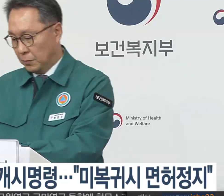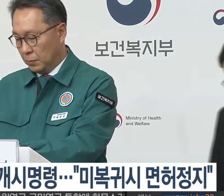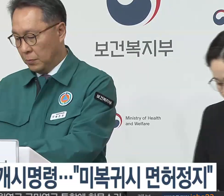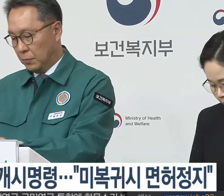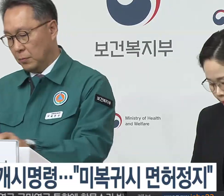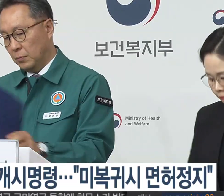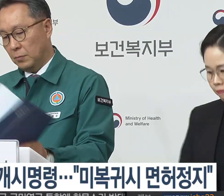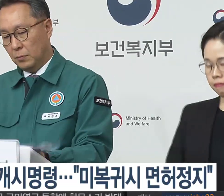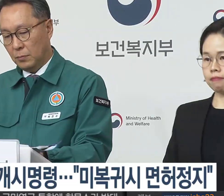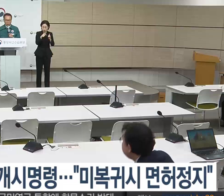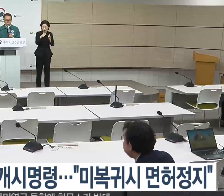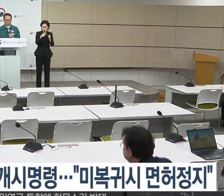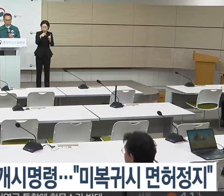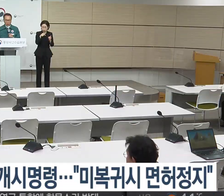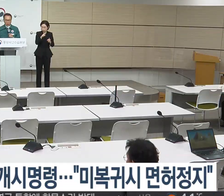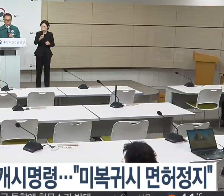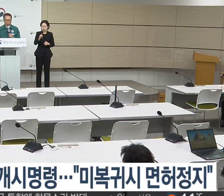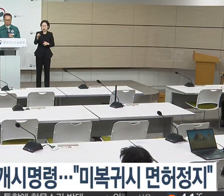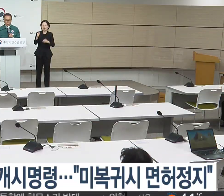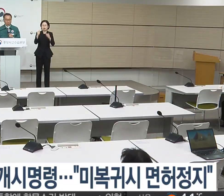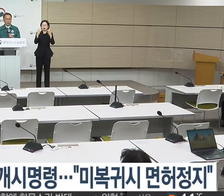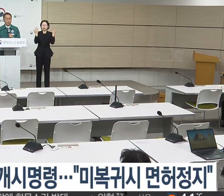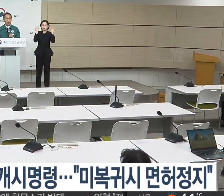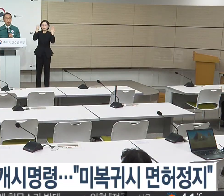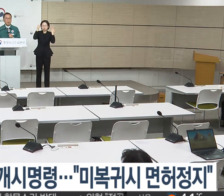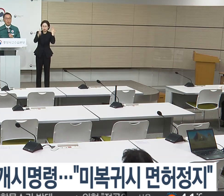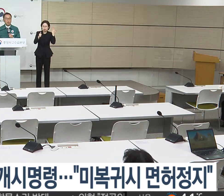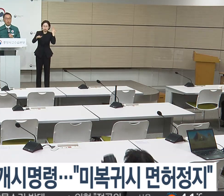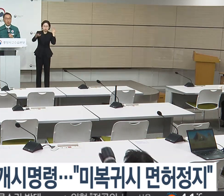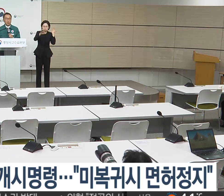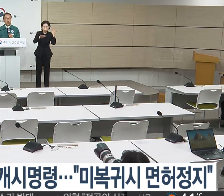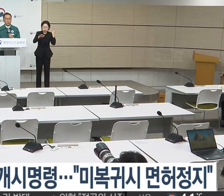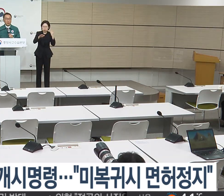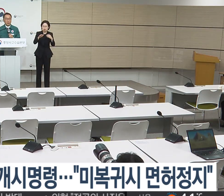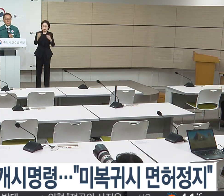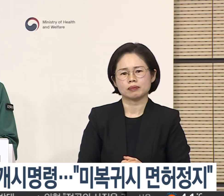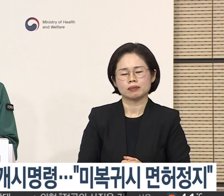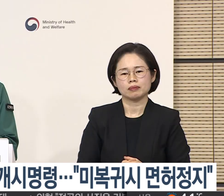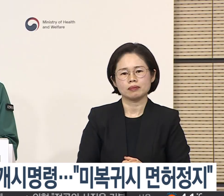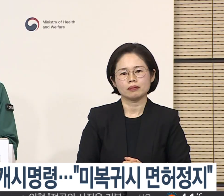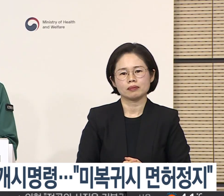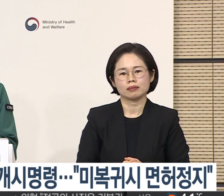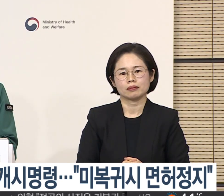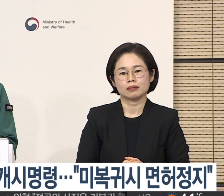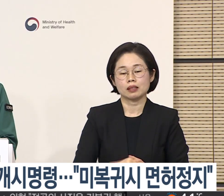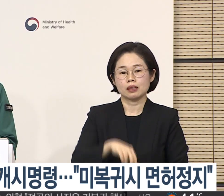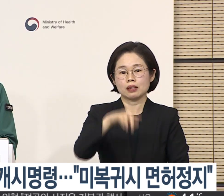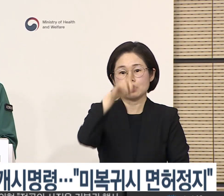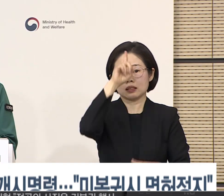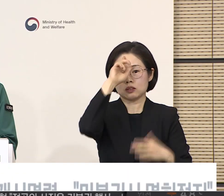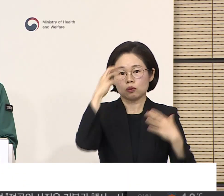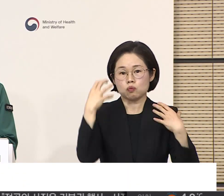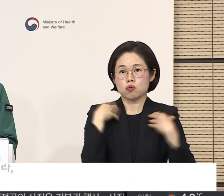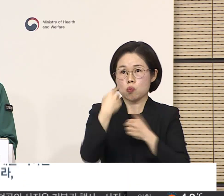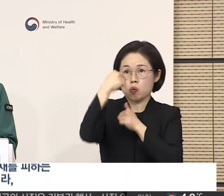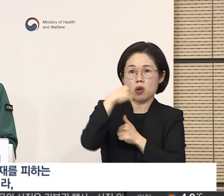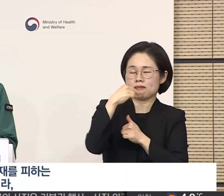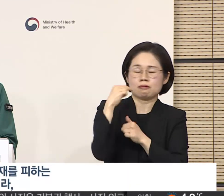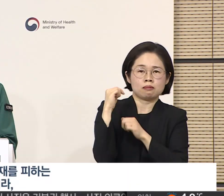등 모두 831명에 대해 업무 개시 명령을 발령했습니다. 정부의 명령을